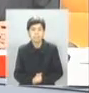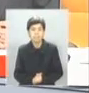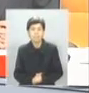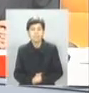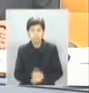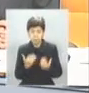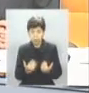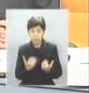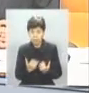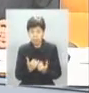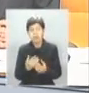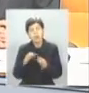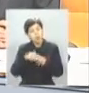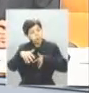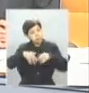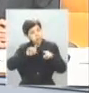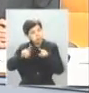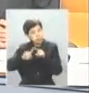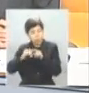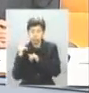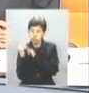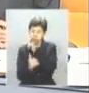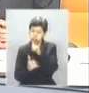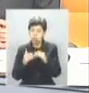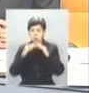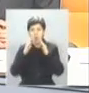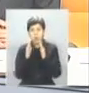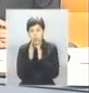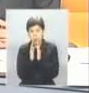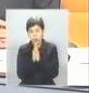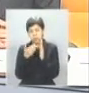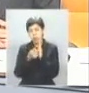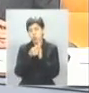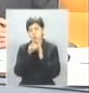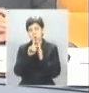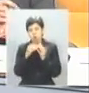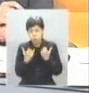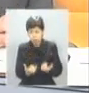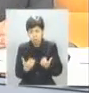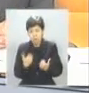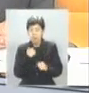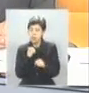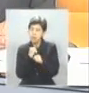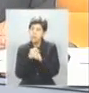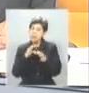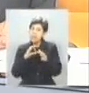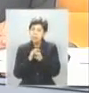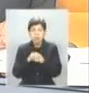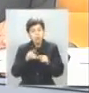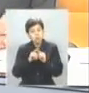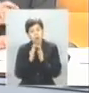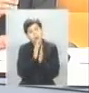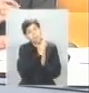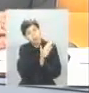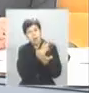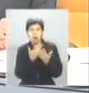ครับวันนี้กระแสของผู้คนจำนวนมหาศาลต่างมุ่งหน้าสู่วัดป่าบ้านตาดจังหวัดอุดรธานีนะครับซึ่งก็ประกอบไปด้วยศิษยานุศิษย์ของหลวงตามหา